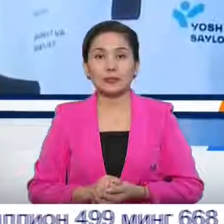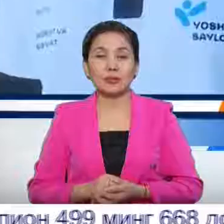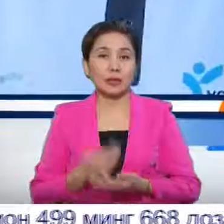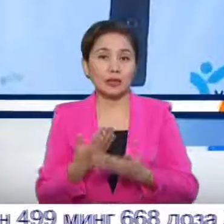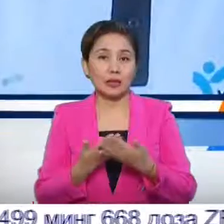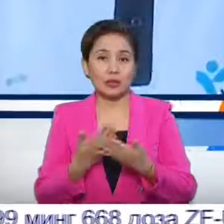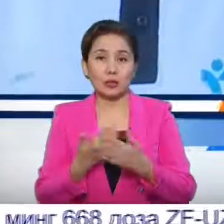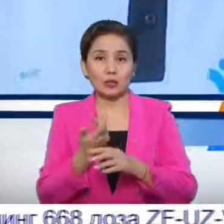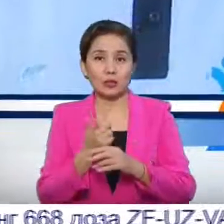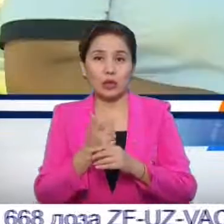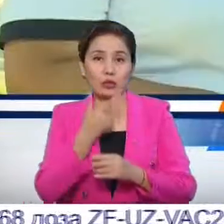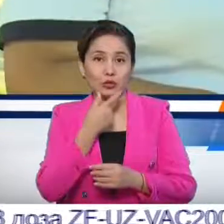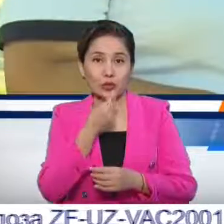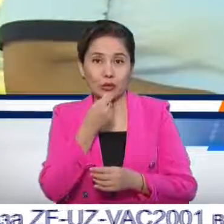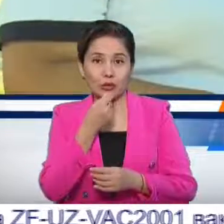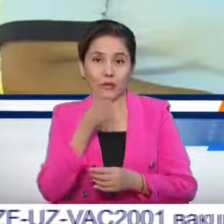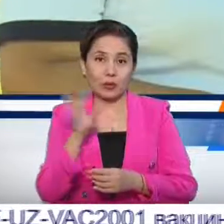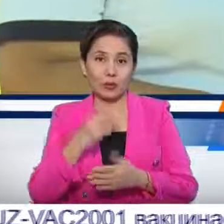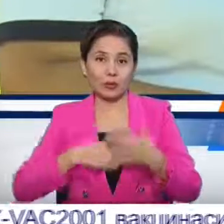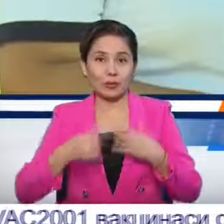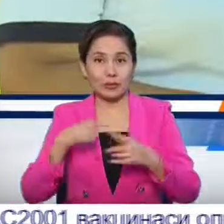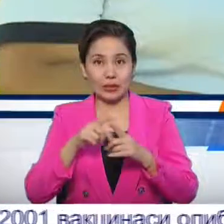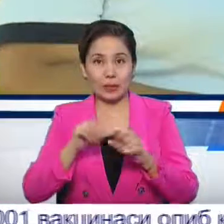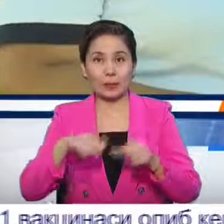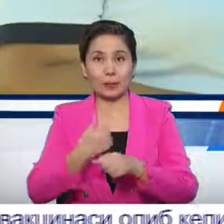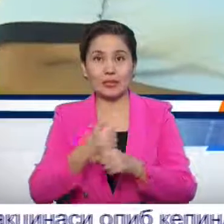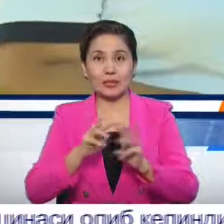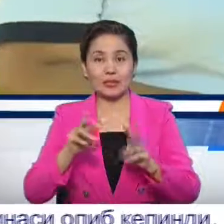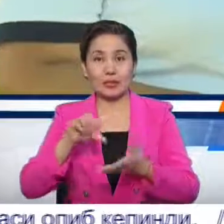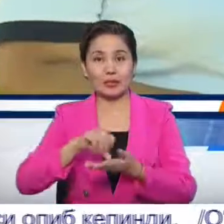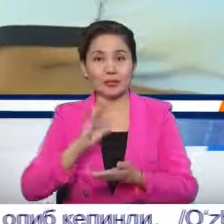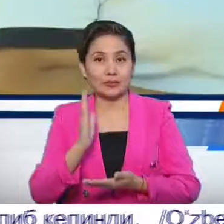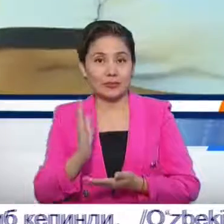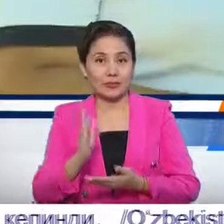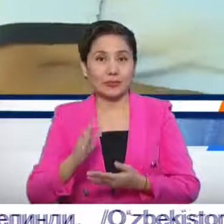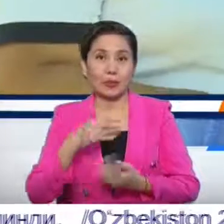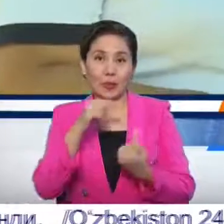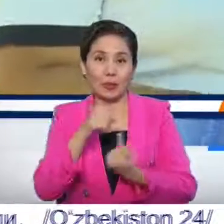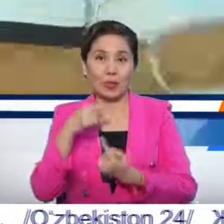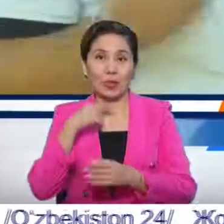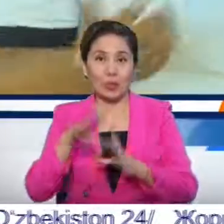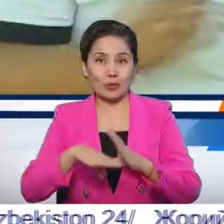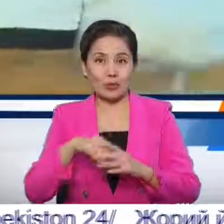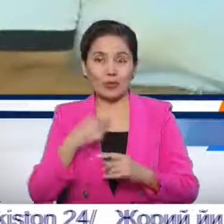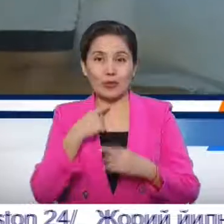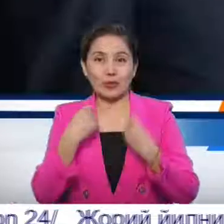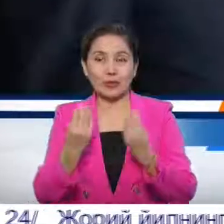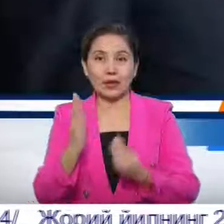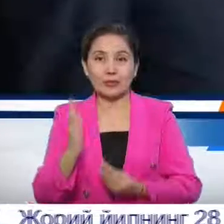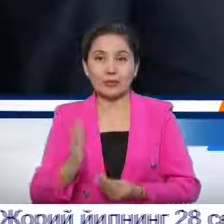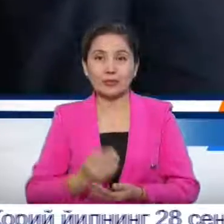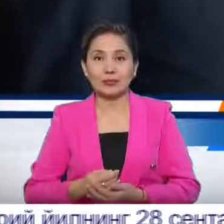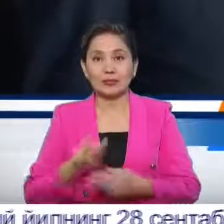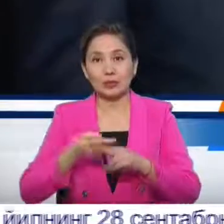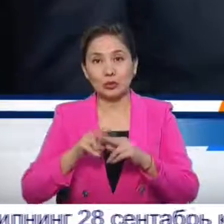Juda chiroyli, hamma xursand. Biz ham prezident saylovida qatnashamiz va munosib nomzodga ovoz beramiz.